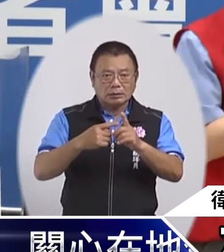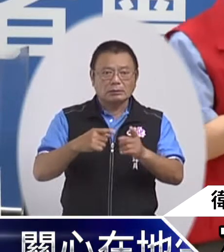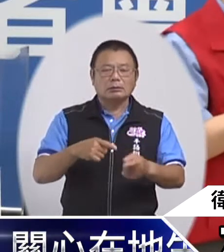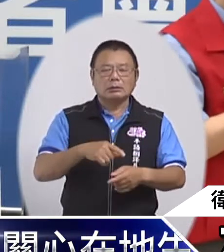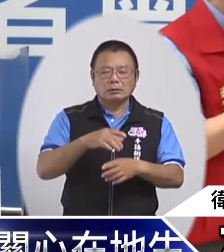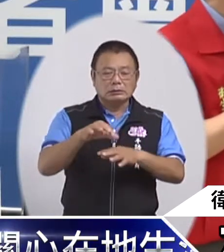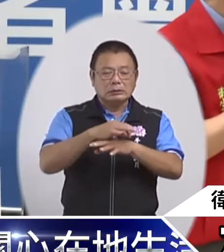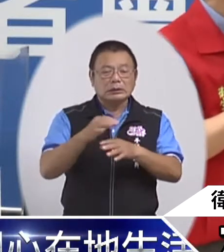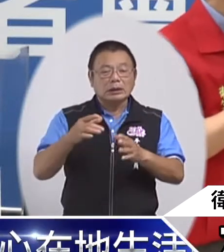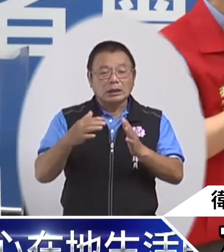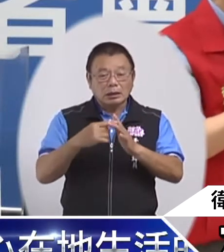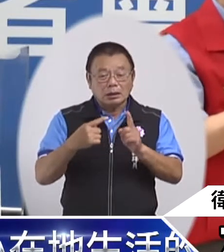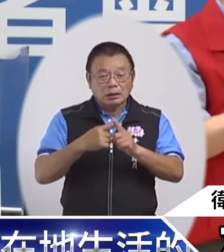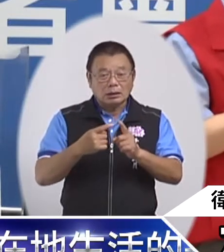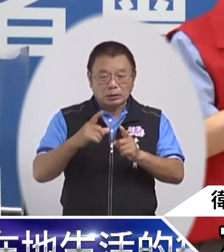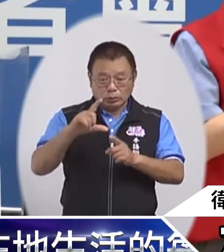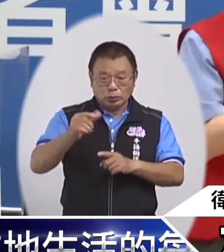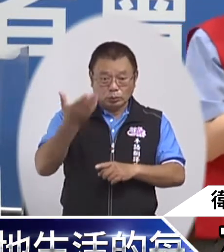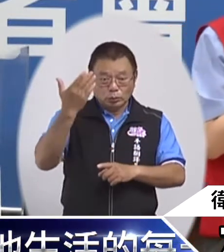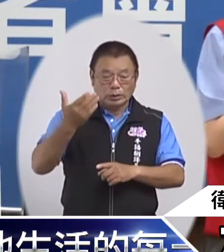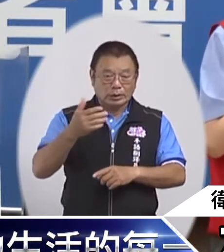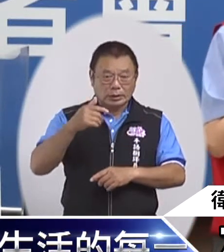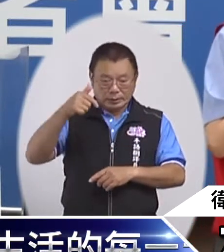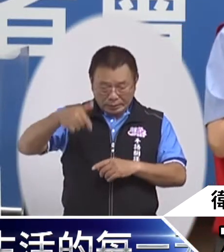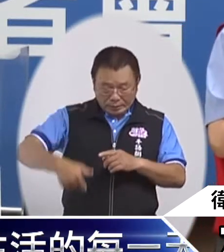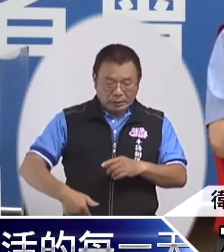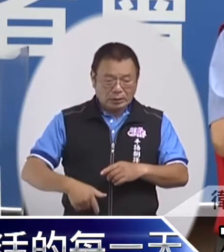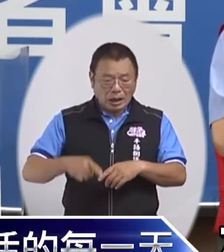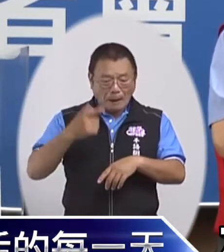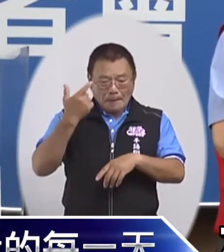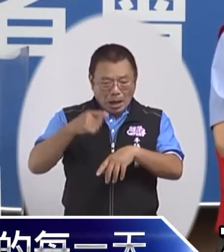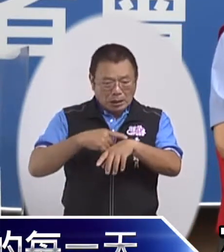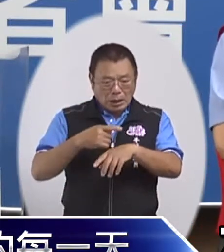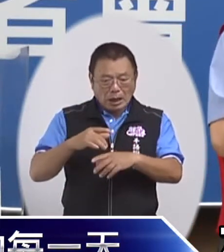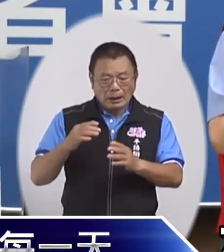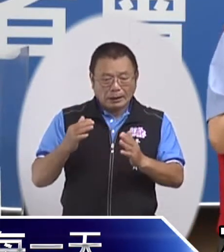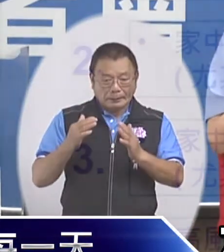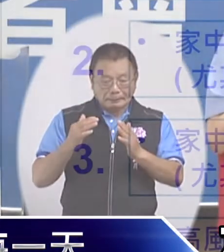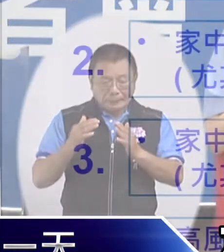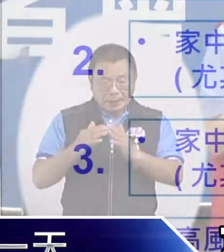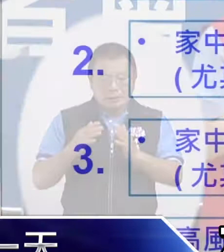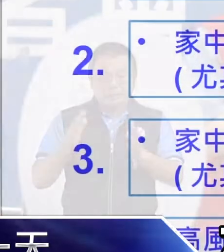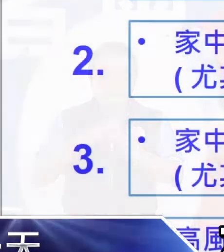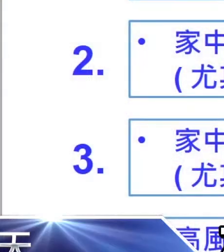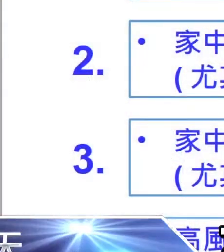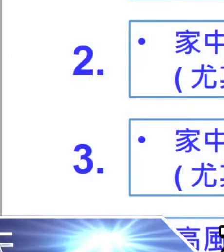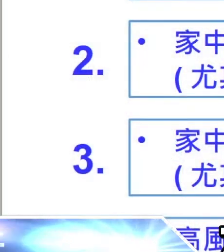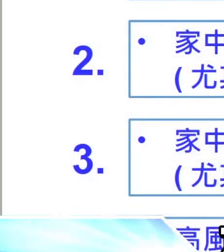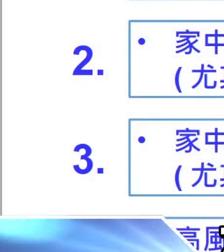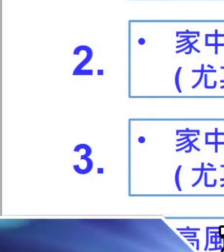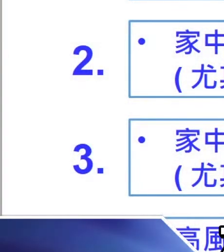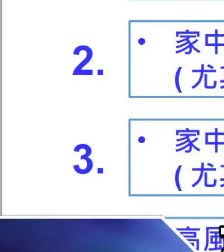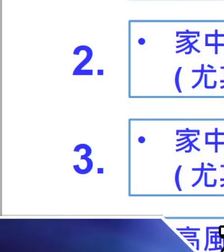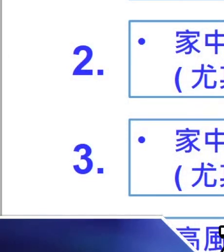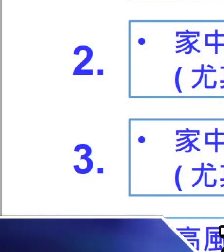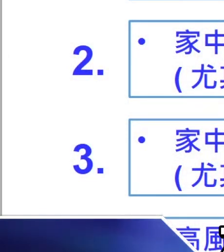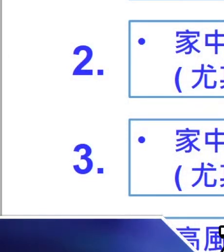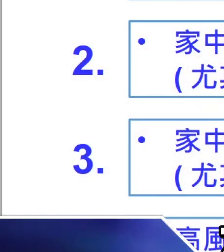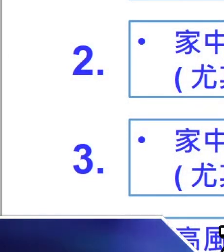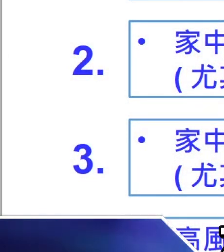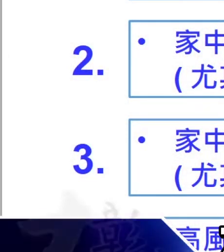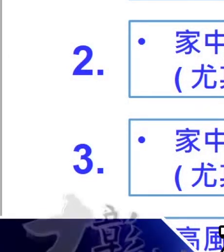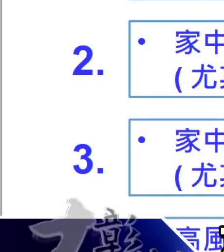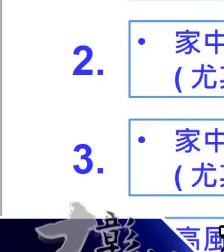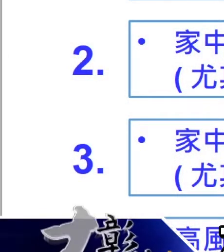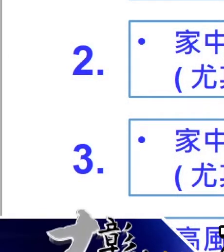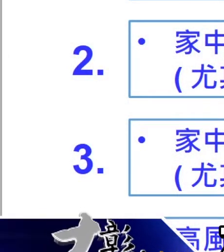家属，或是说65岁以下慢性病的家庭，你跟他同住的话，这个家人也要去打，等于